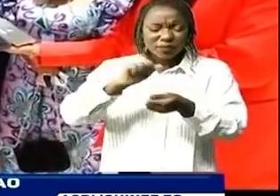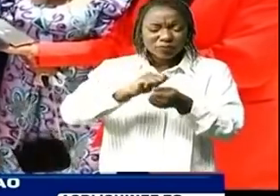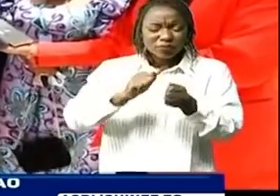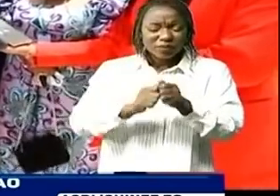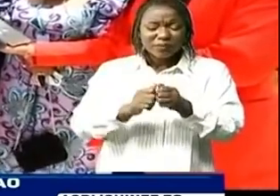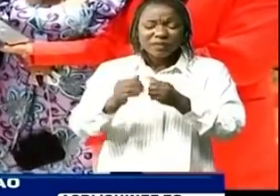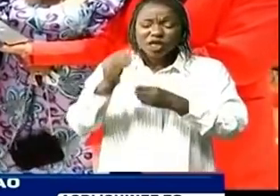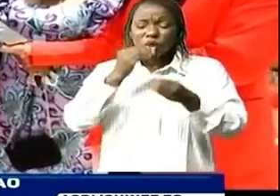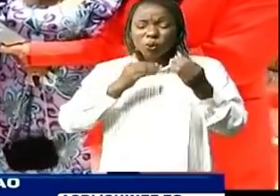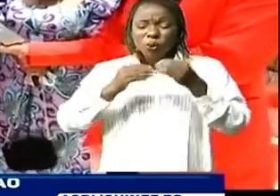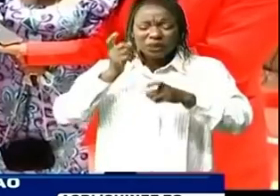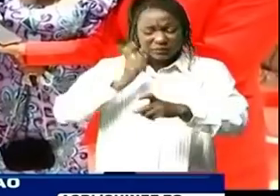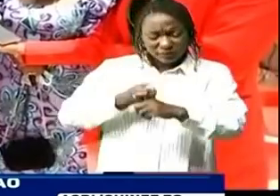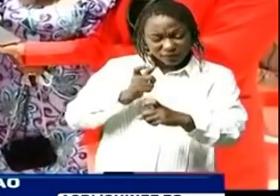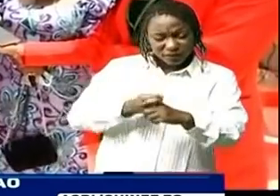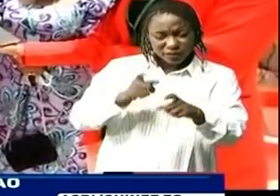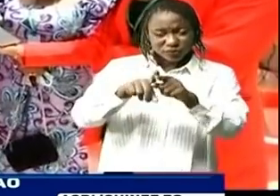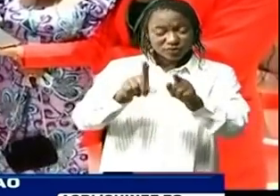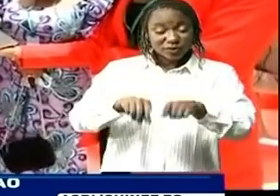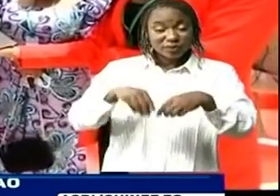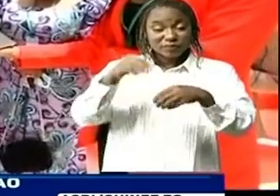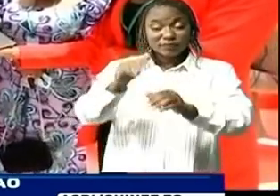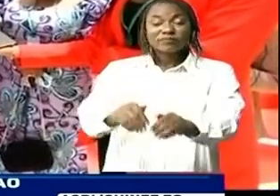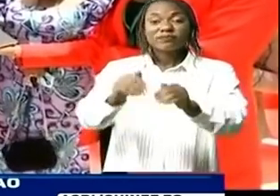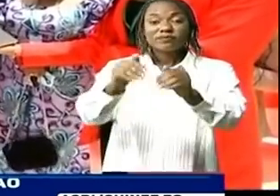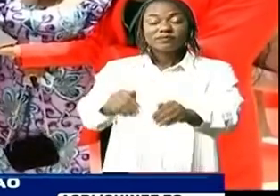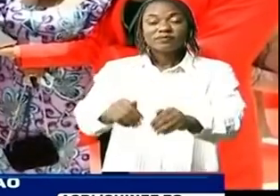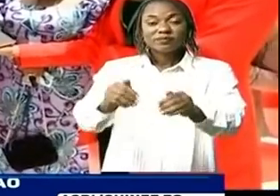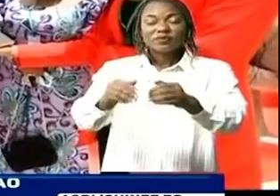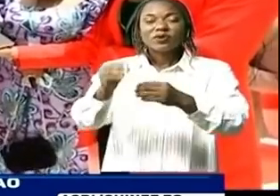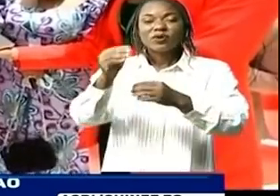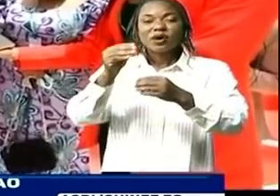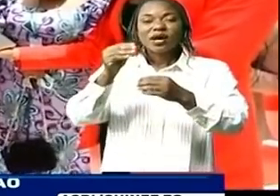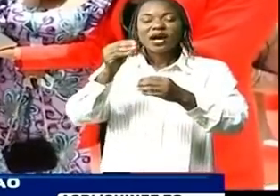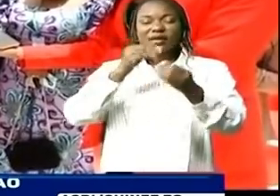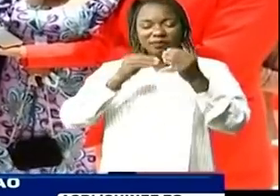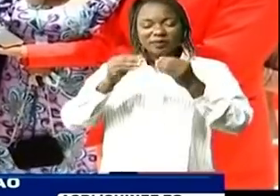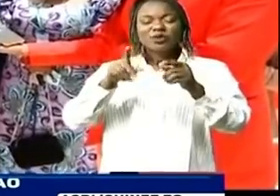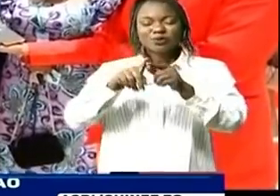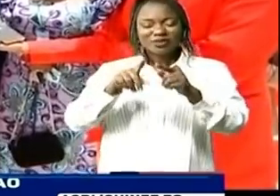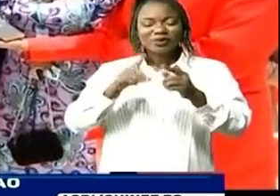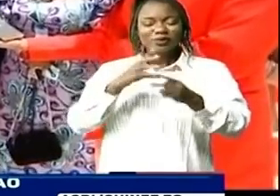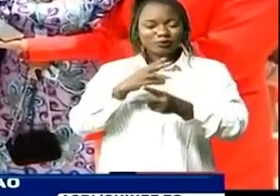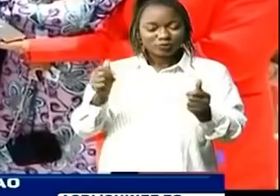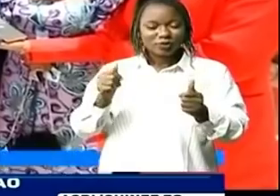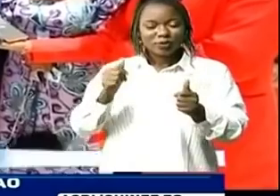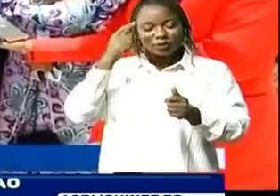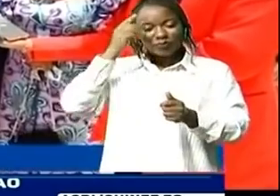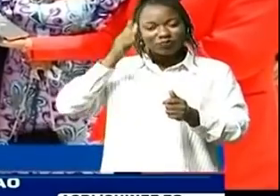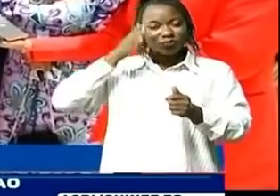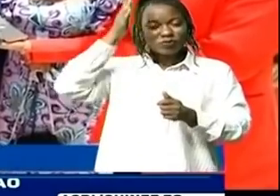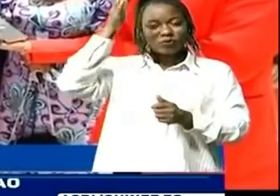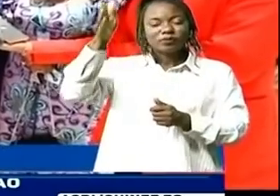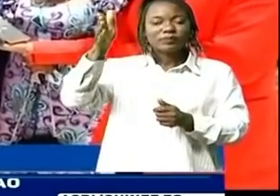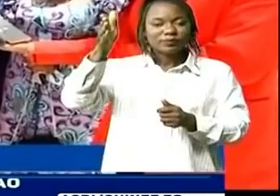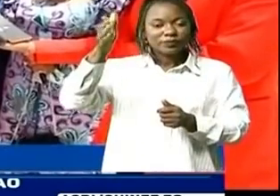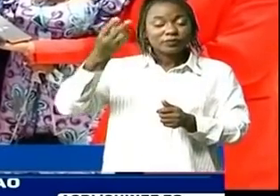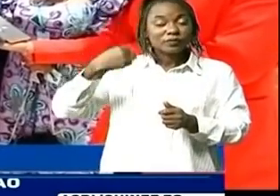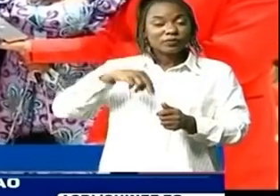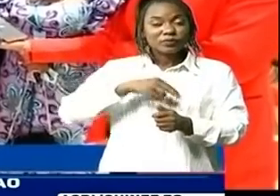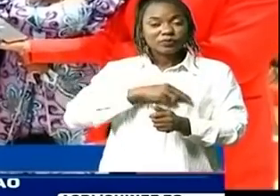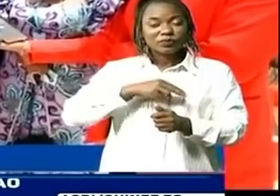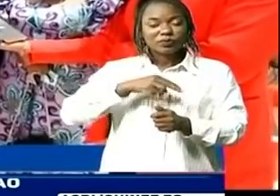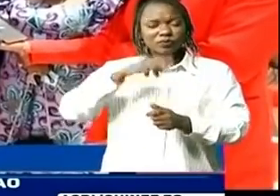qu'en réalité notre système agroalimentaire soit résilient pour que demain, nous ne puissions